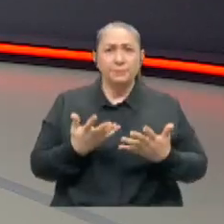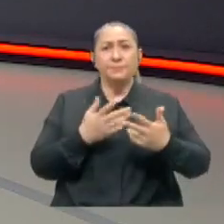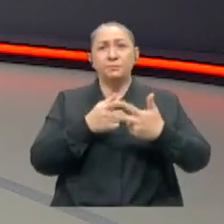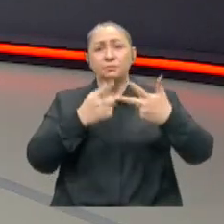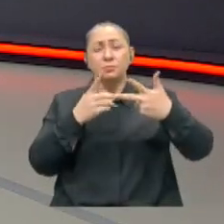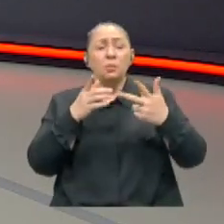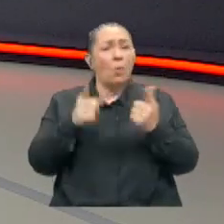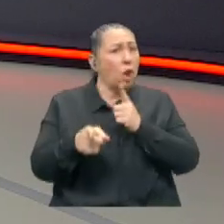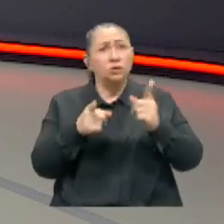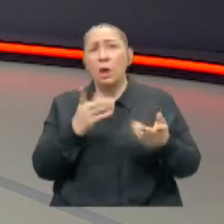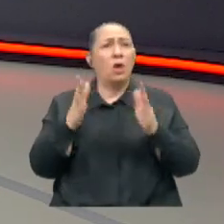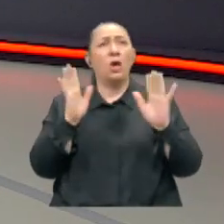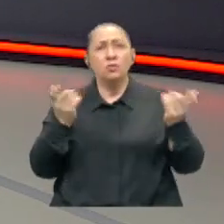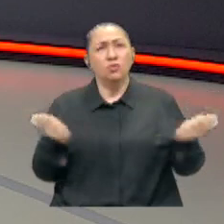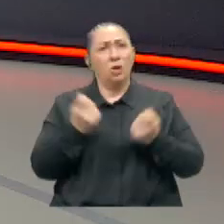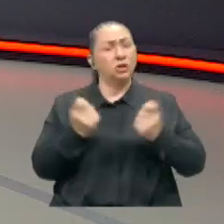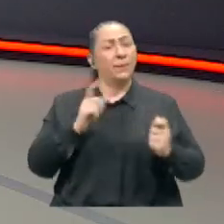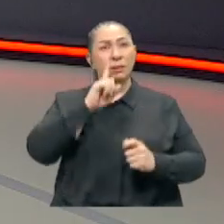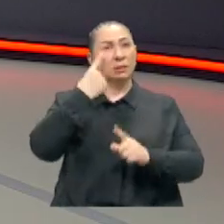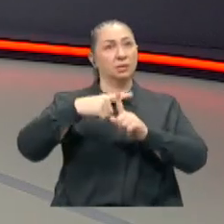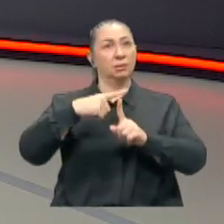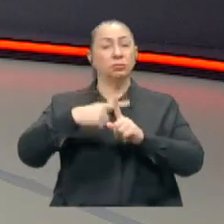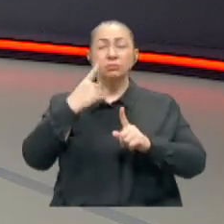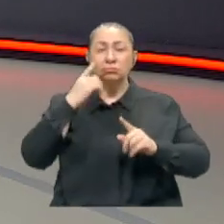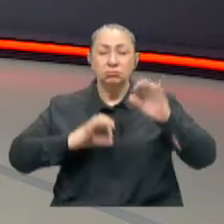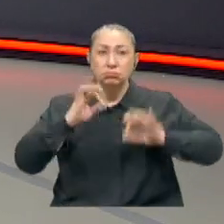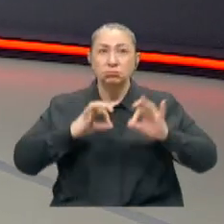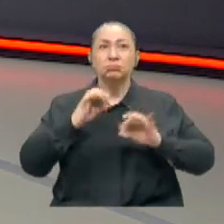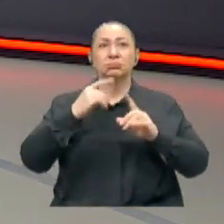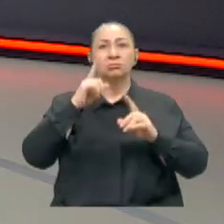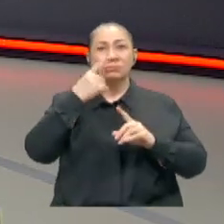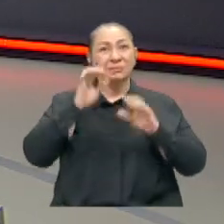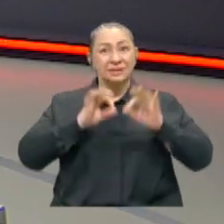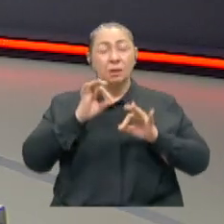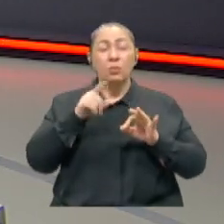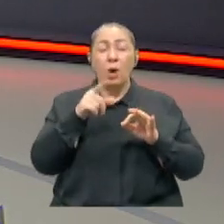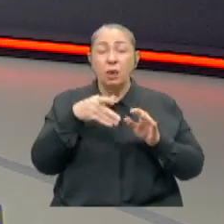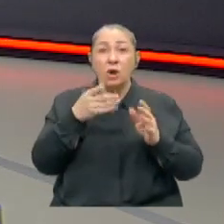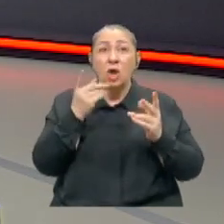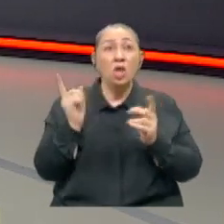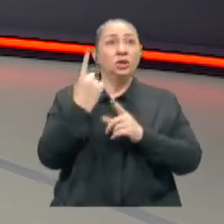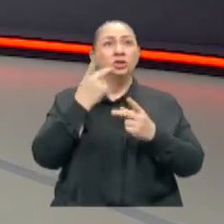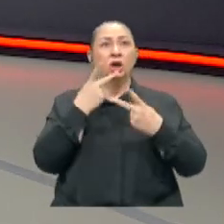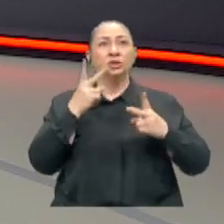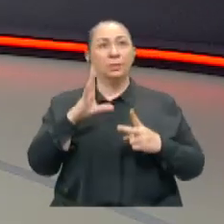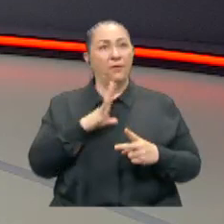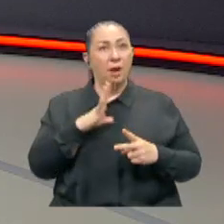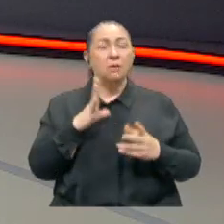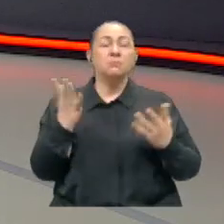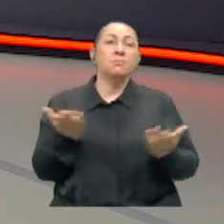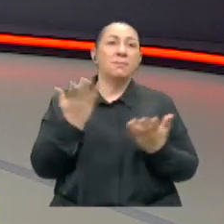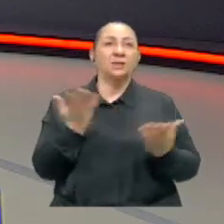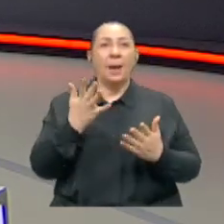şu ya da bu biçimde uğraşarak test oluyorlar Bu arada ilginç açıklamalar geliyor mesela